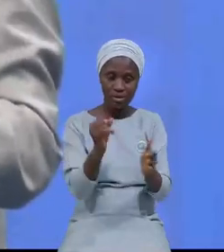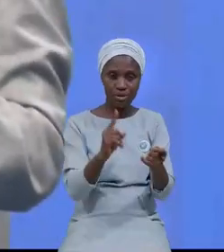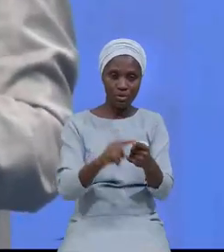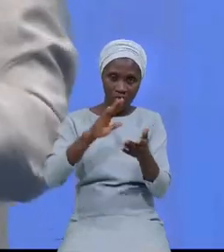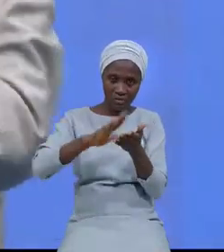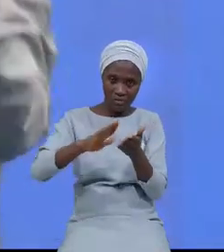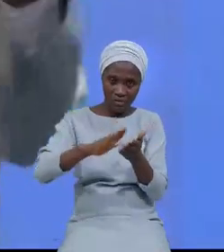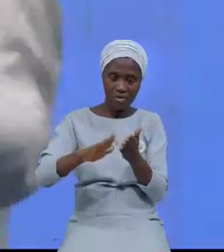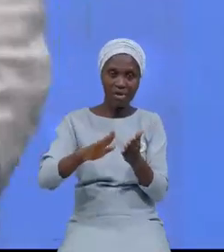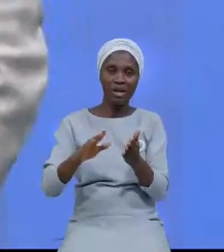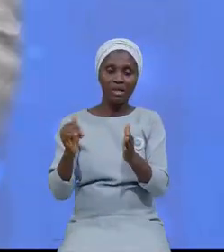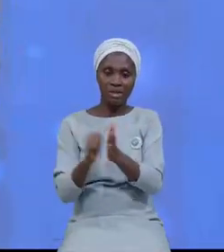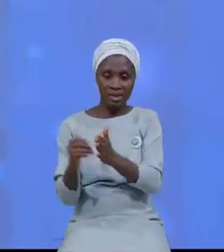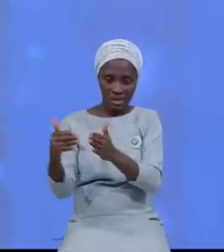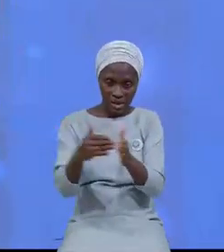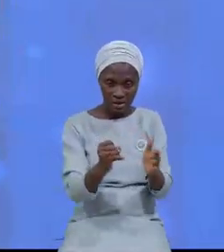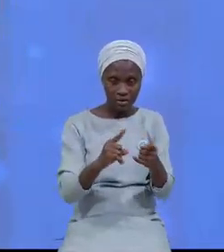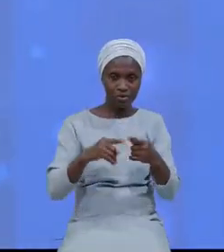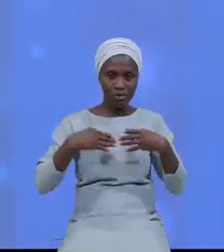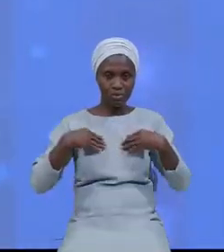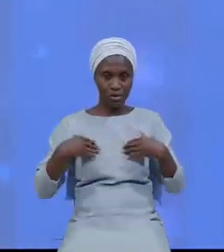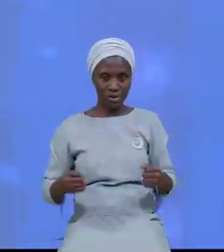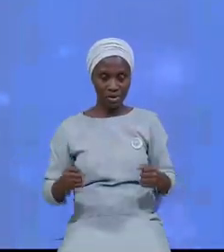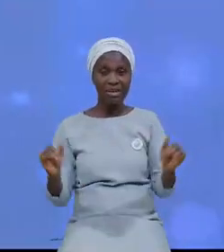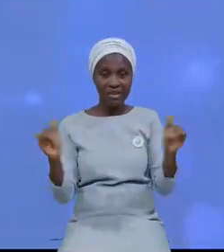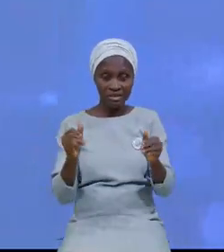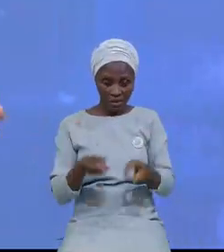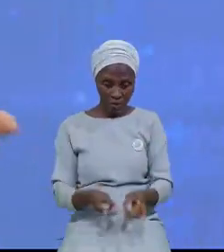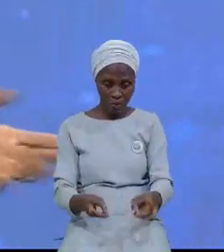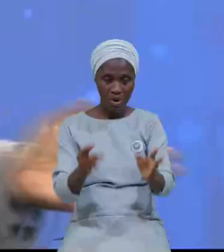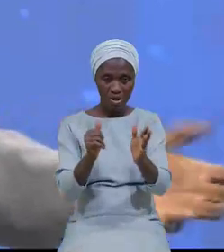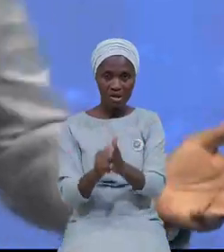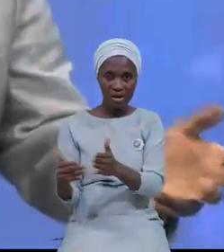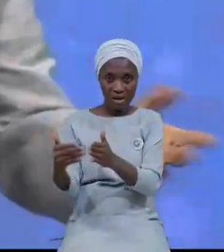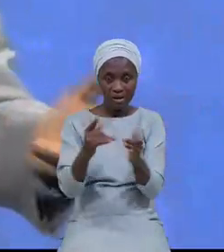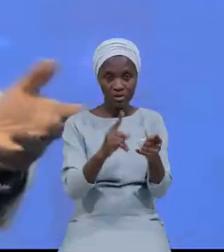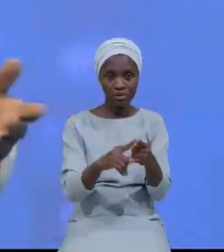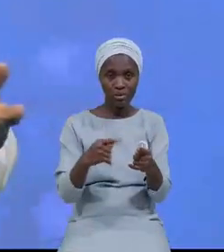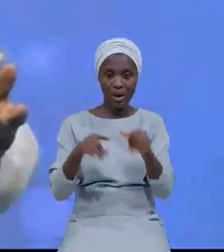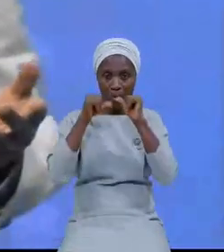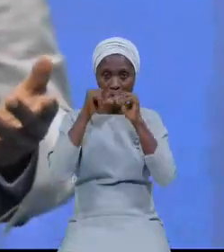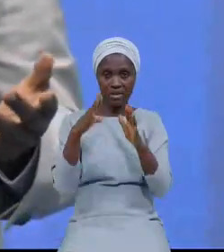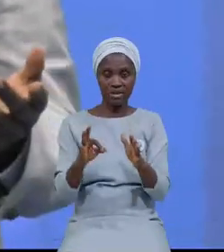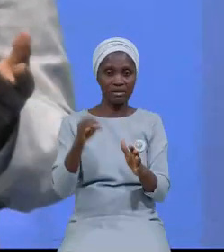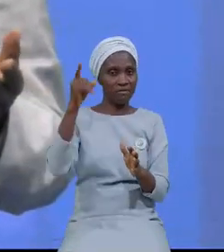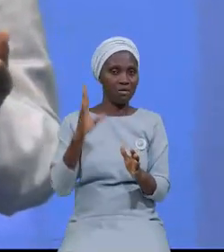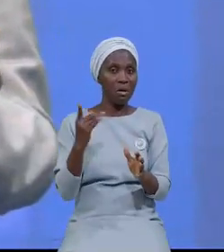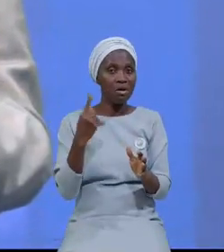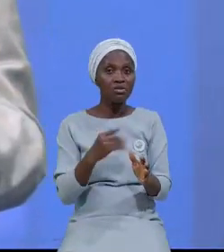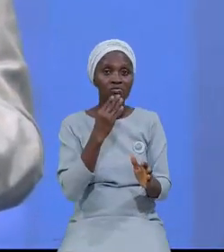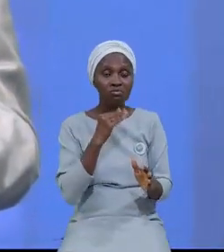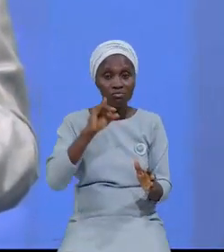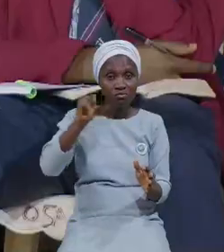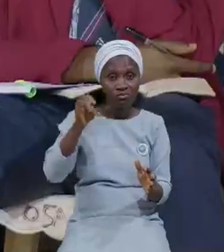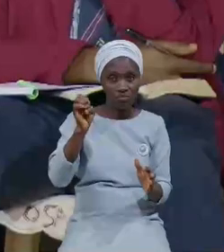même route la même voie le même chemin conduit à la guérison la même voie conduit à la bénédiction de Dieu le Ju peut